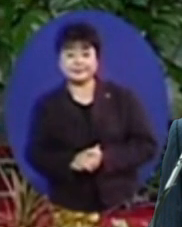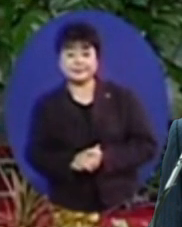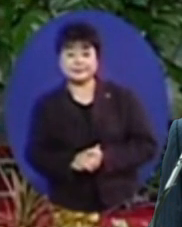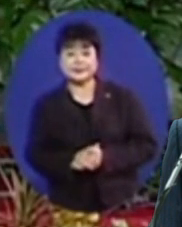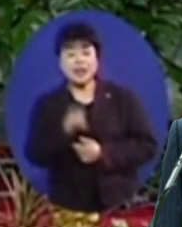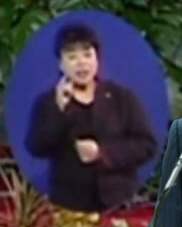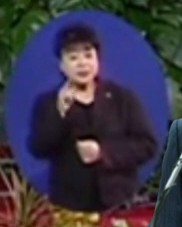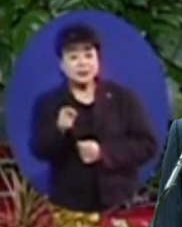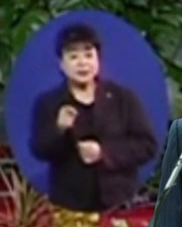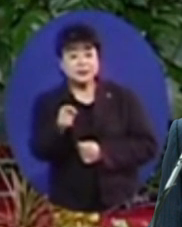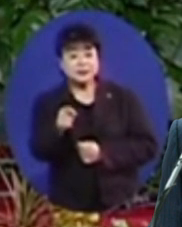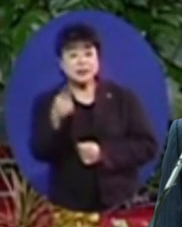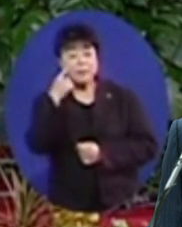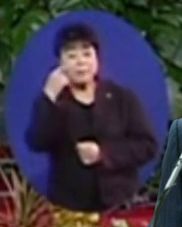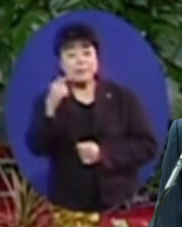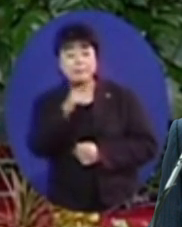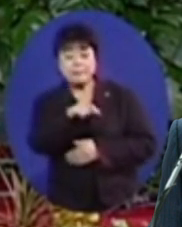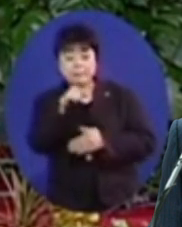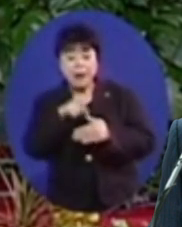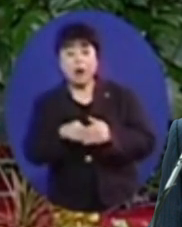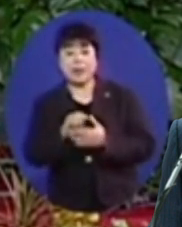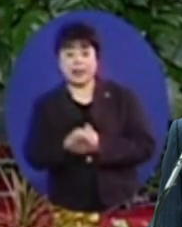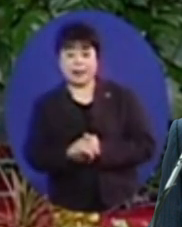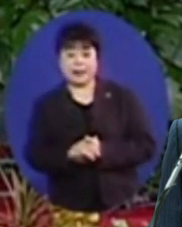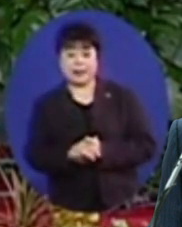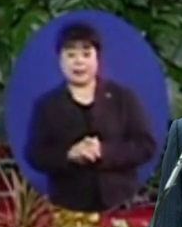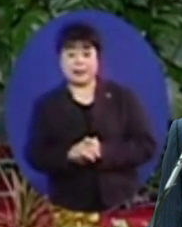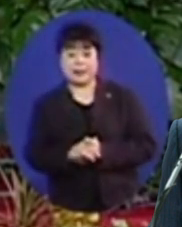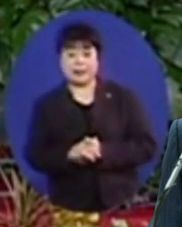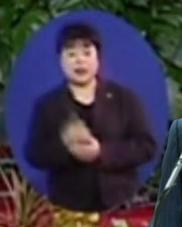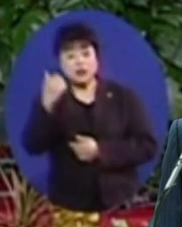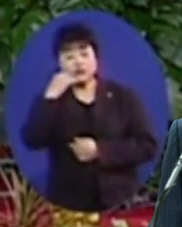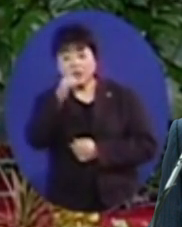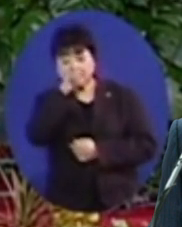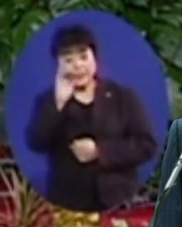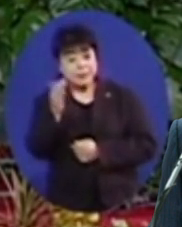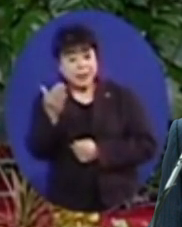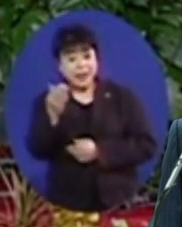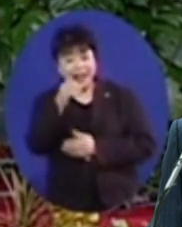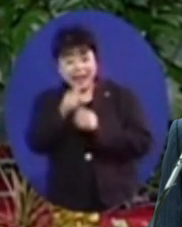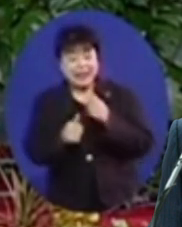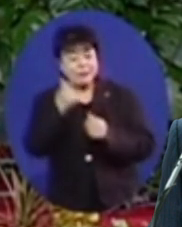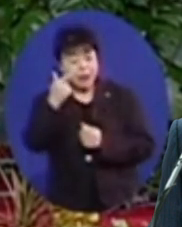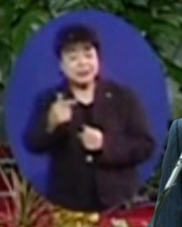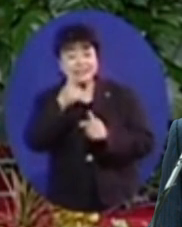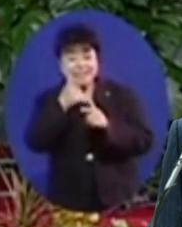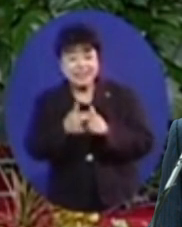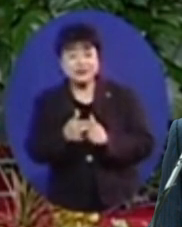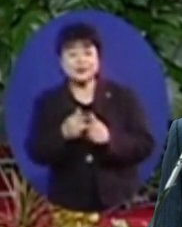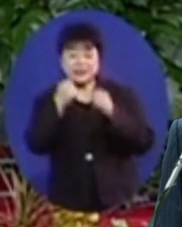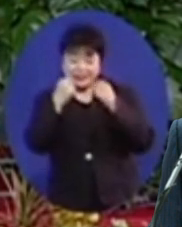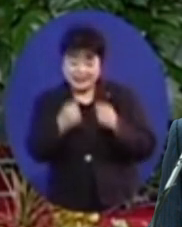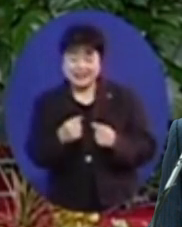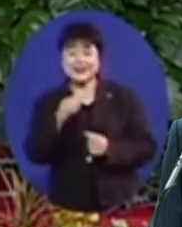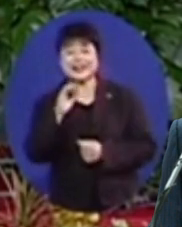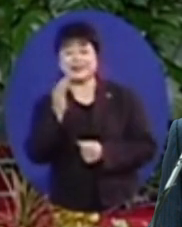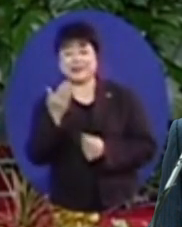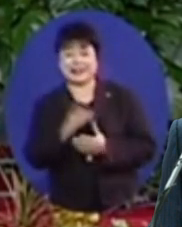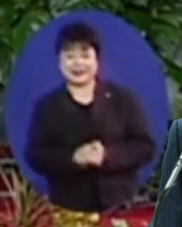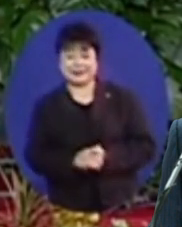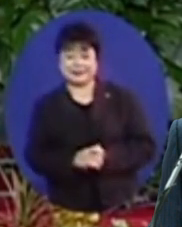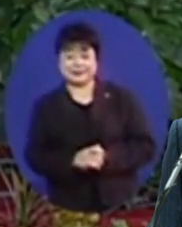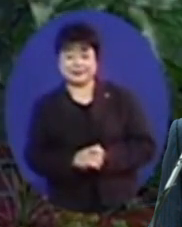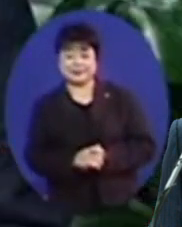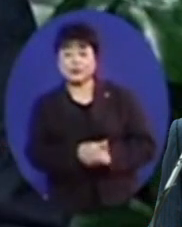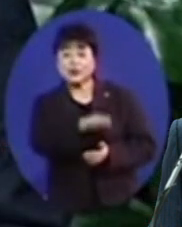그 마음의 공간은 누가 있어야 되느냐? 하나님 아버지와 예수님이 와서 계셔야 되는 것입니다.